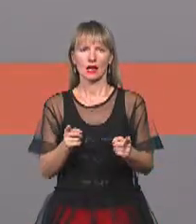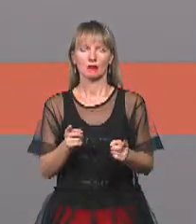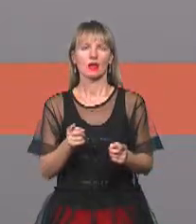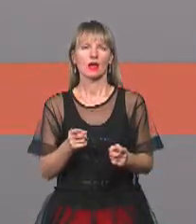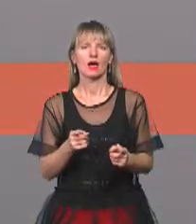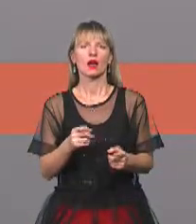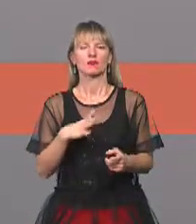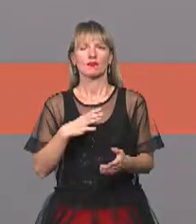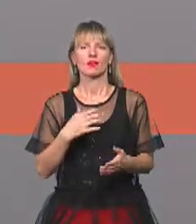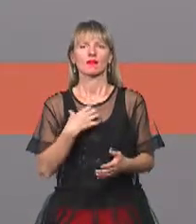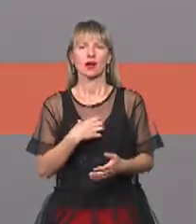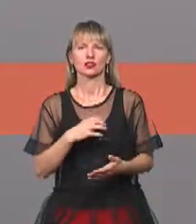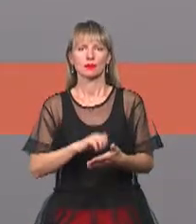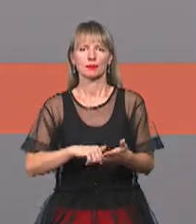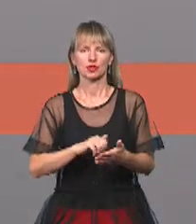та комунальні підприємства,